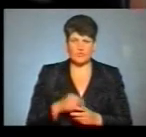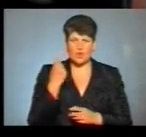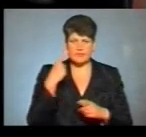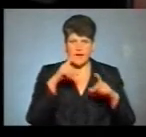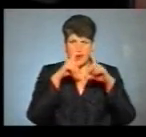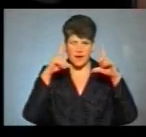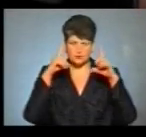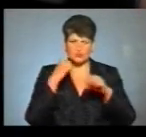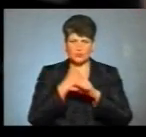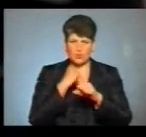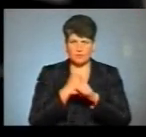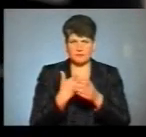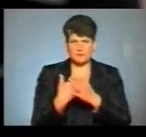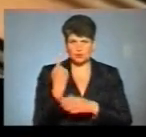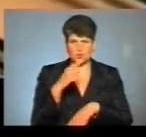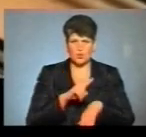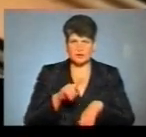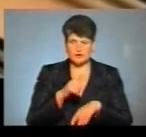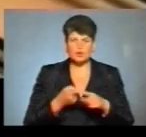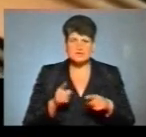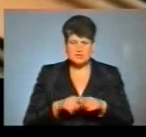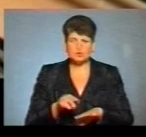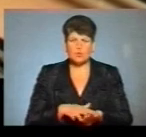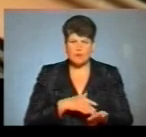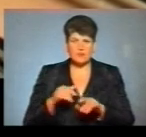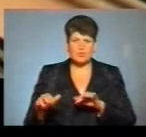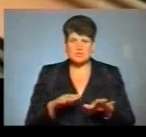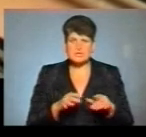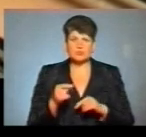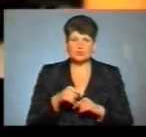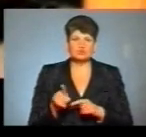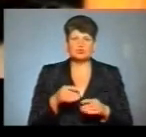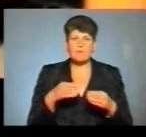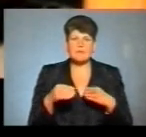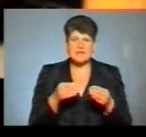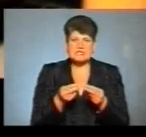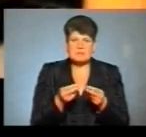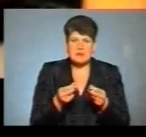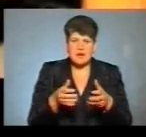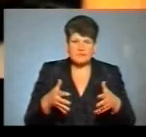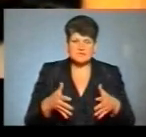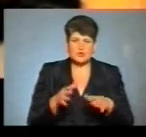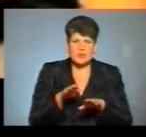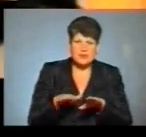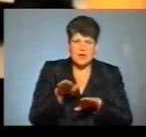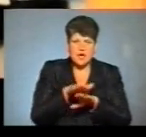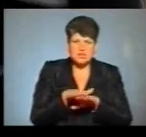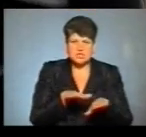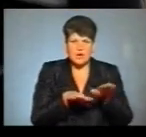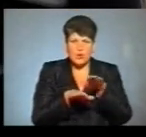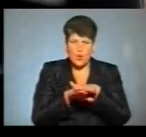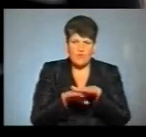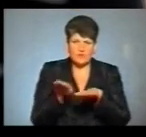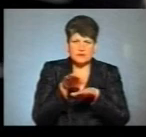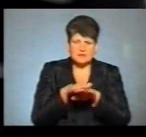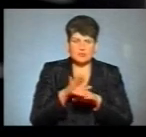Одна рамочка друкується приблизно одну годину. Це досить такий тривалий процес, тому що пластик плавиться, воно нашаровується товщиною